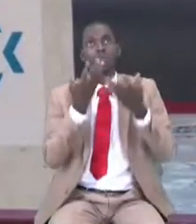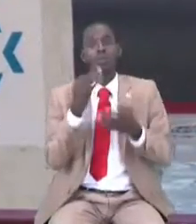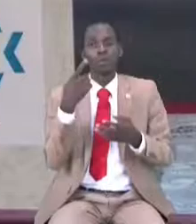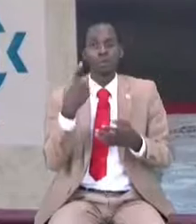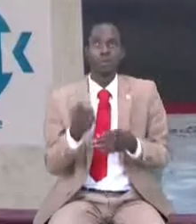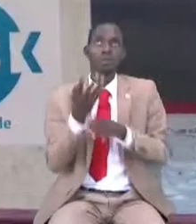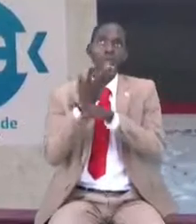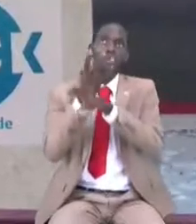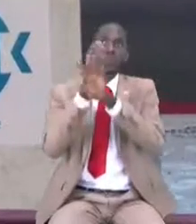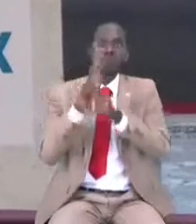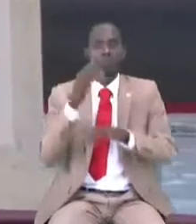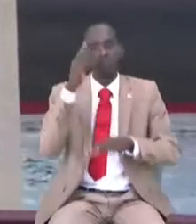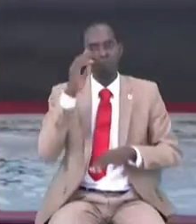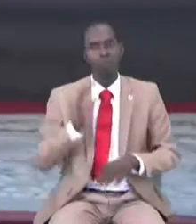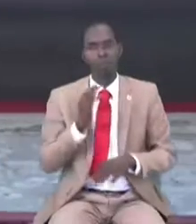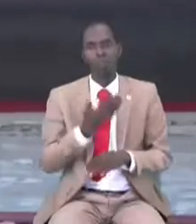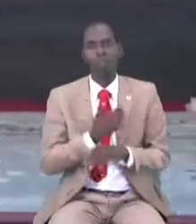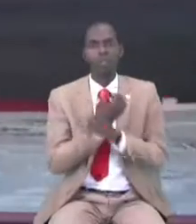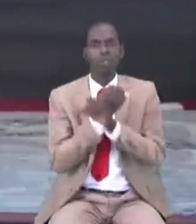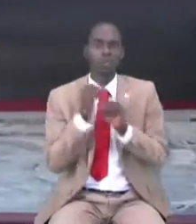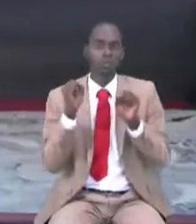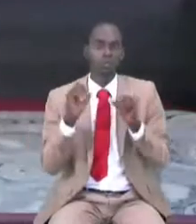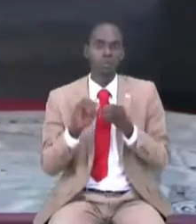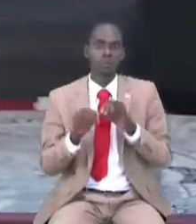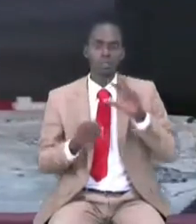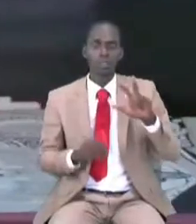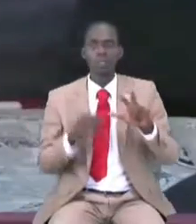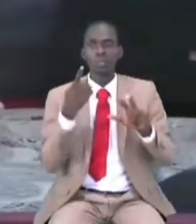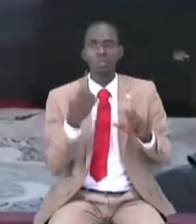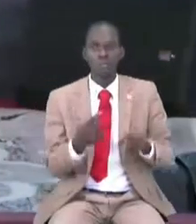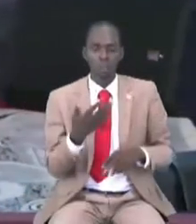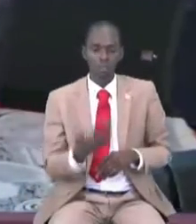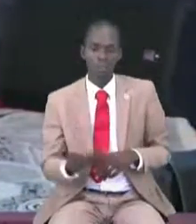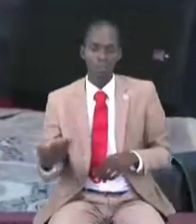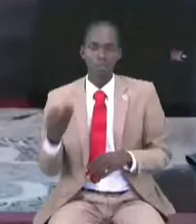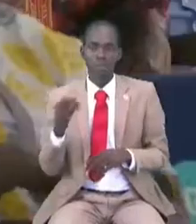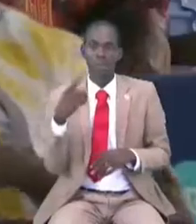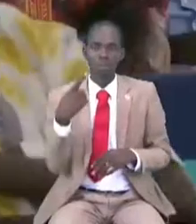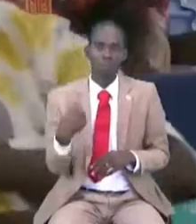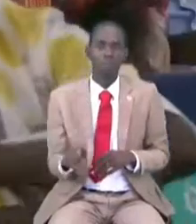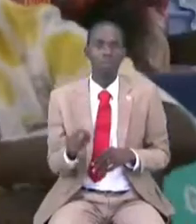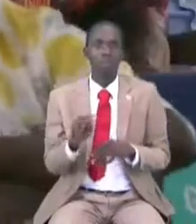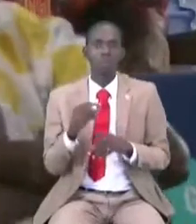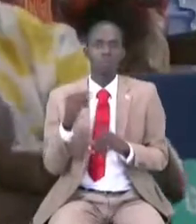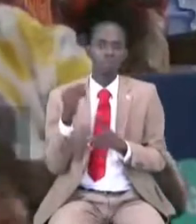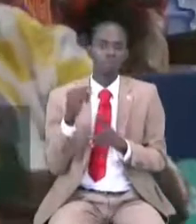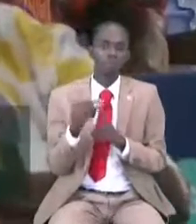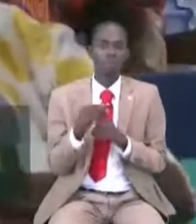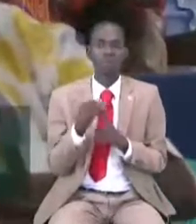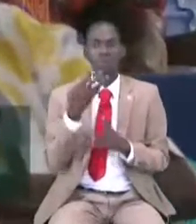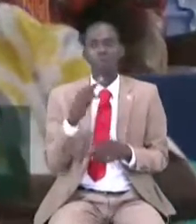Le contenu du message du salut. Allons au premier point. Nous allons voir la